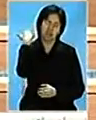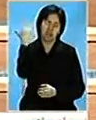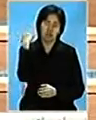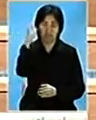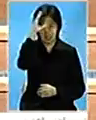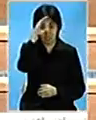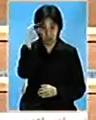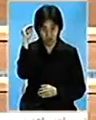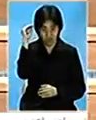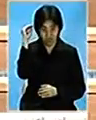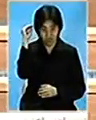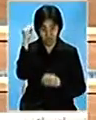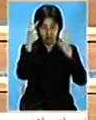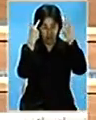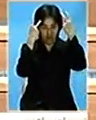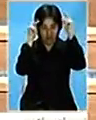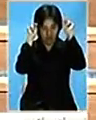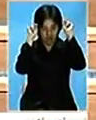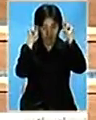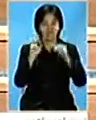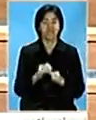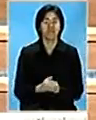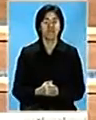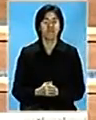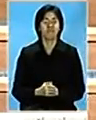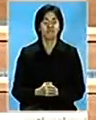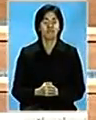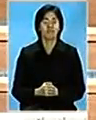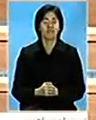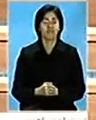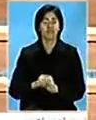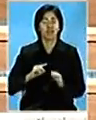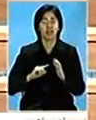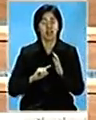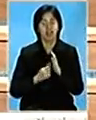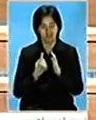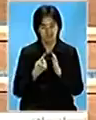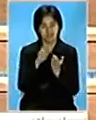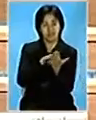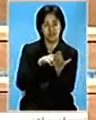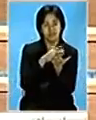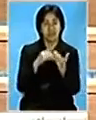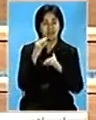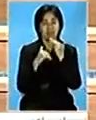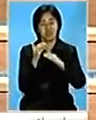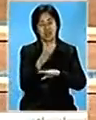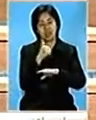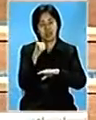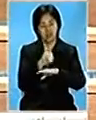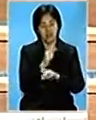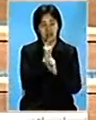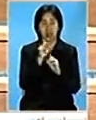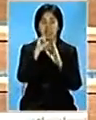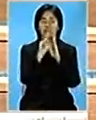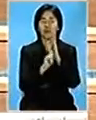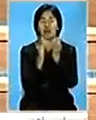วนหลีกภัยท่านเป็นนายกรัฐมนตรีก็ได้เริ่มดำเนินการให้มีแผนพัฒนาการเมืองตามรัฐธรร